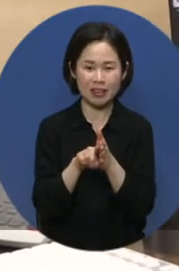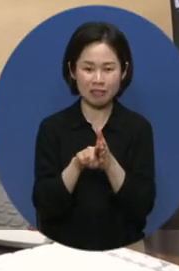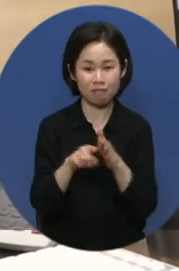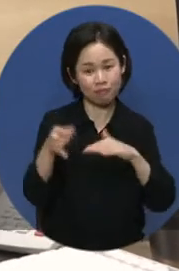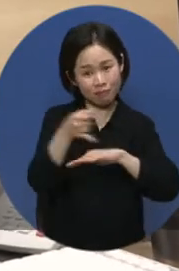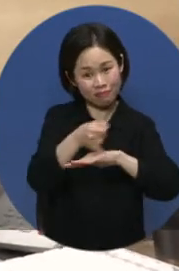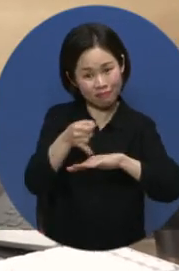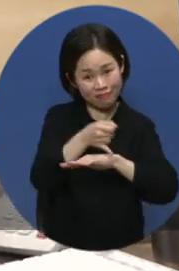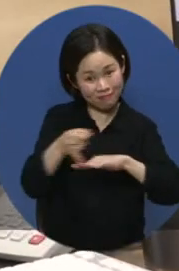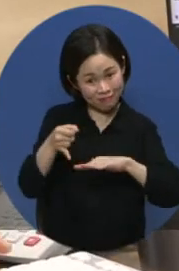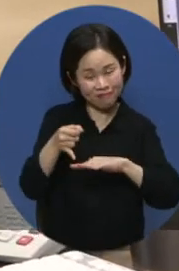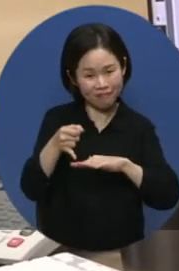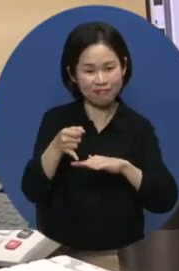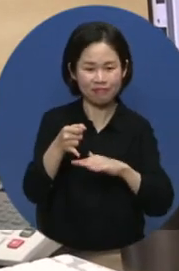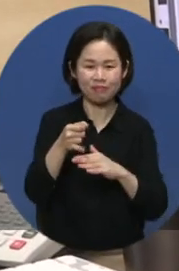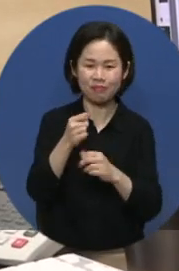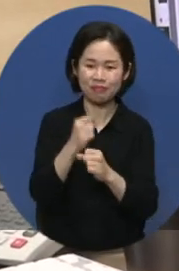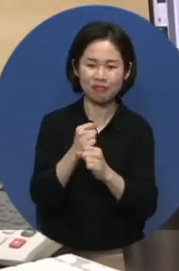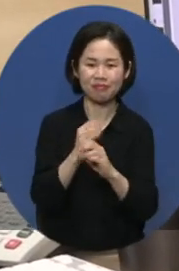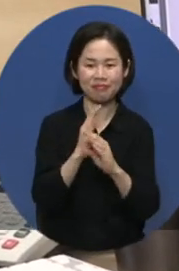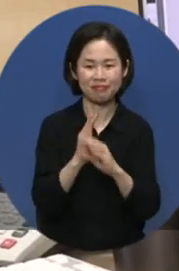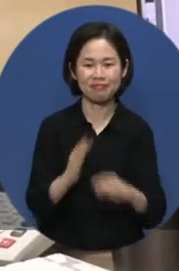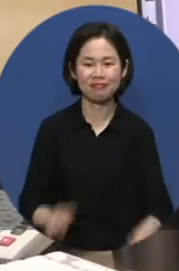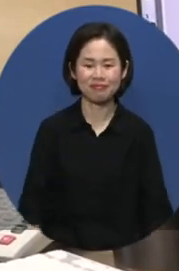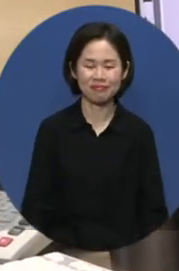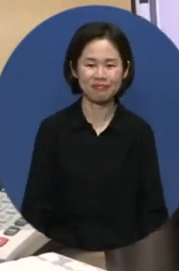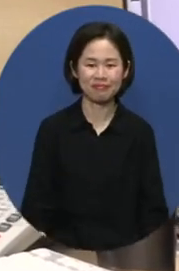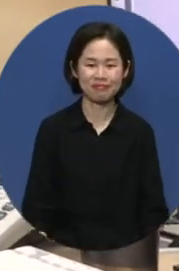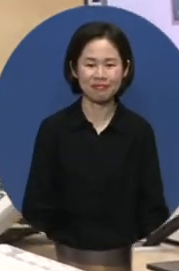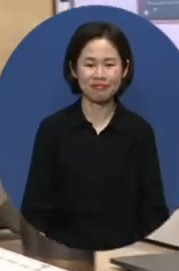그런 방향으로 지금 잡고 있습니다.